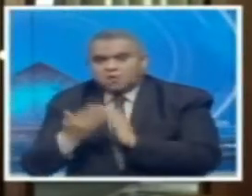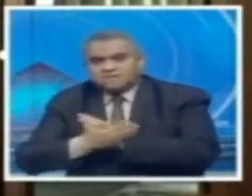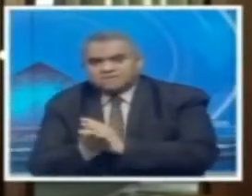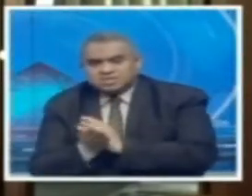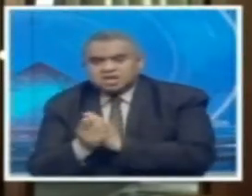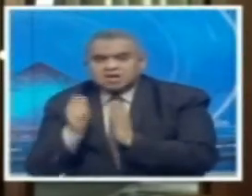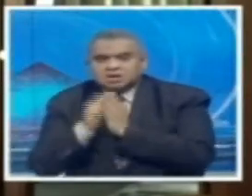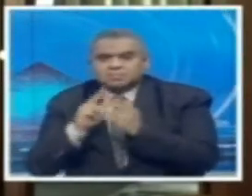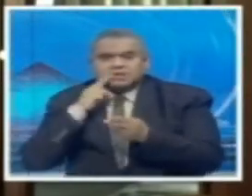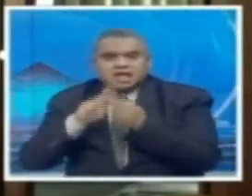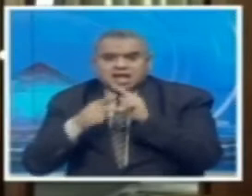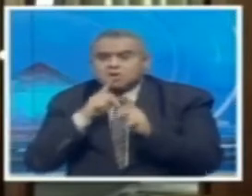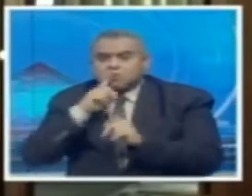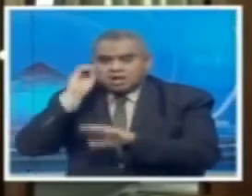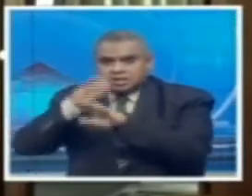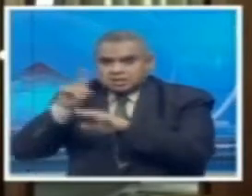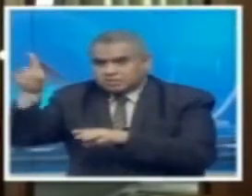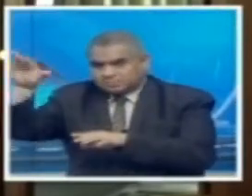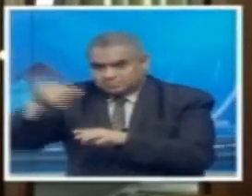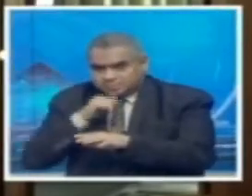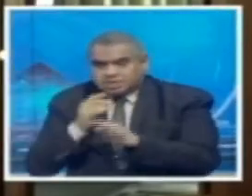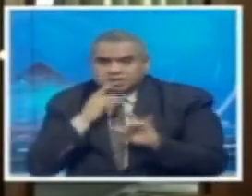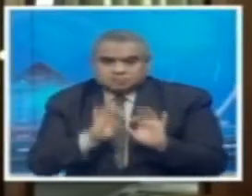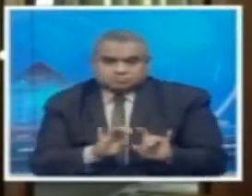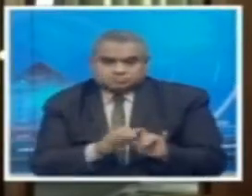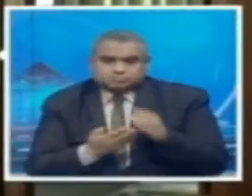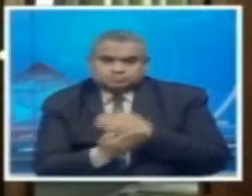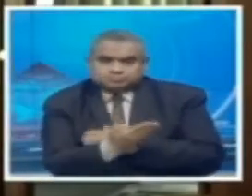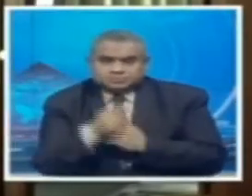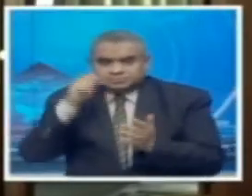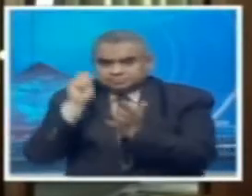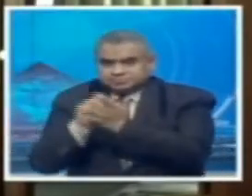انا ما بطلبوش باي حاجه، هو هيخش على المنظومه ويقدم على الاقرار